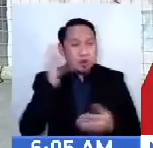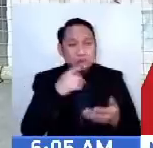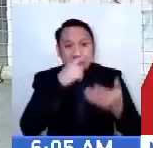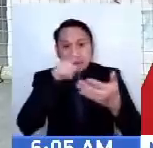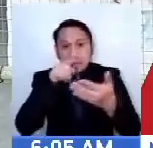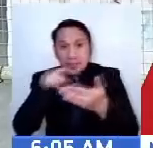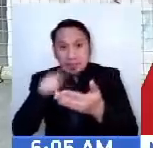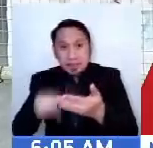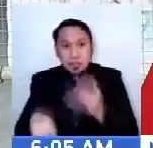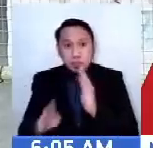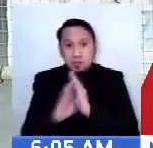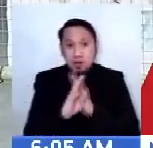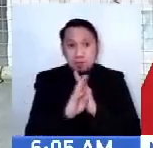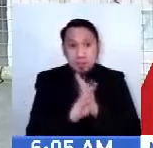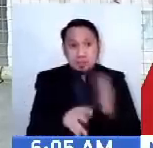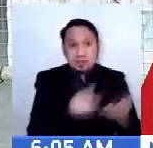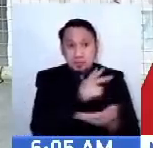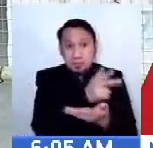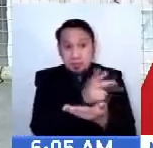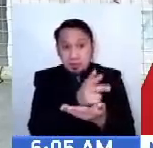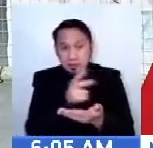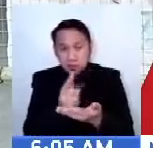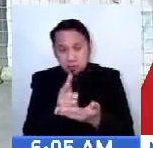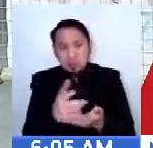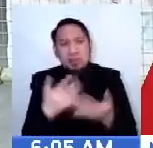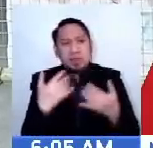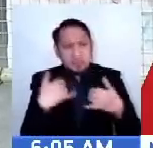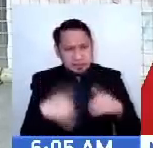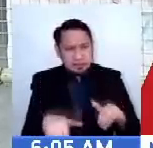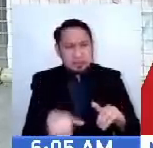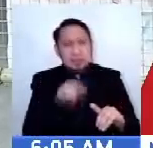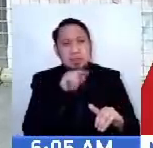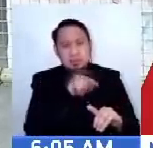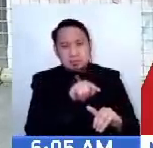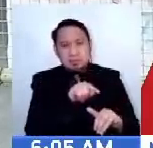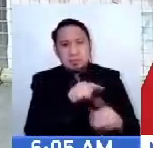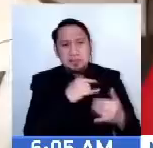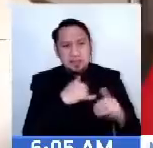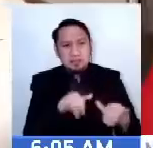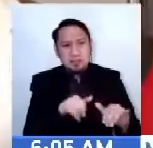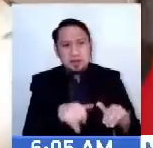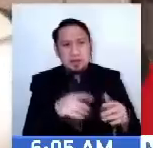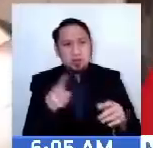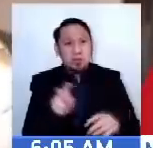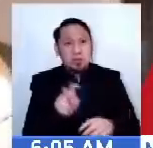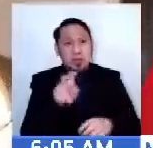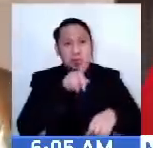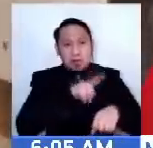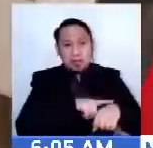biyahe pa rin nila ay doon sa window hours na 10 p.m. to 5 a.m.